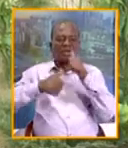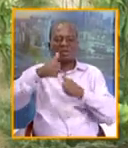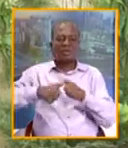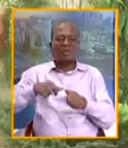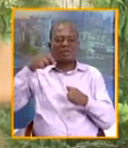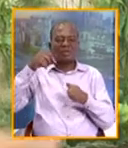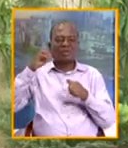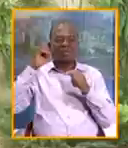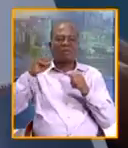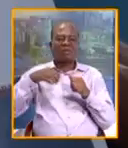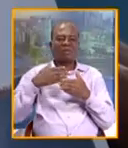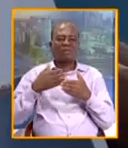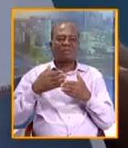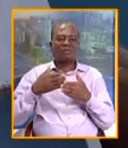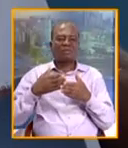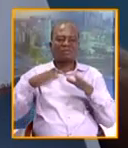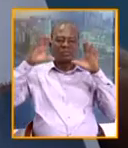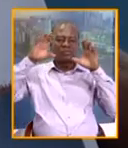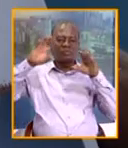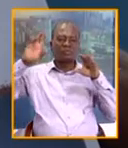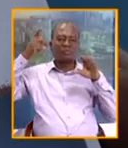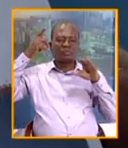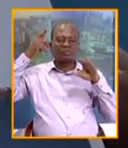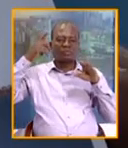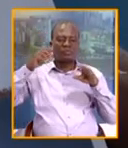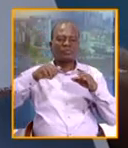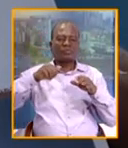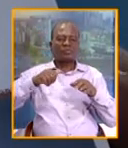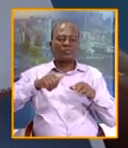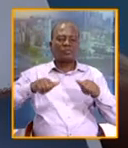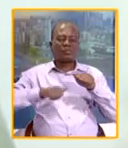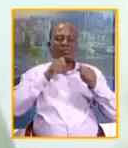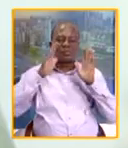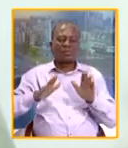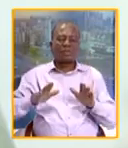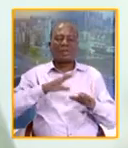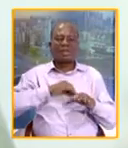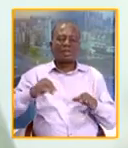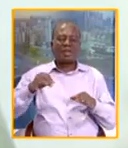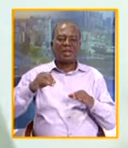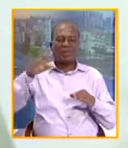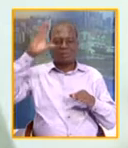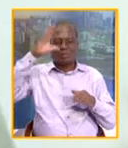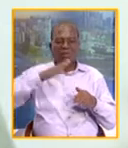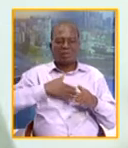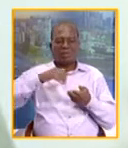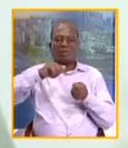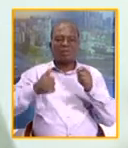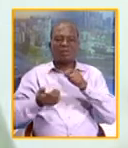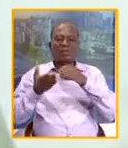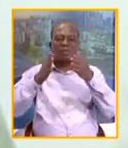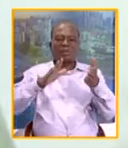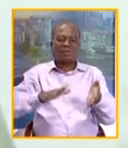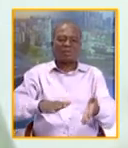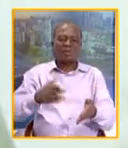6-4 et le principal auteur de l'hymne national est monseigneur pierre marhic outils décédé le